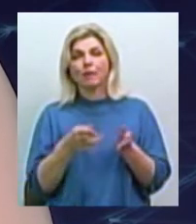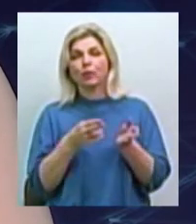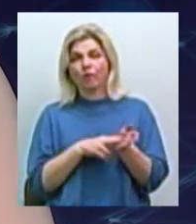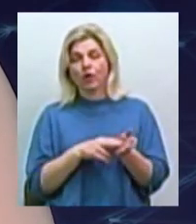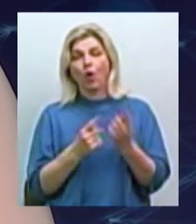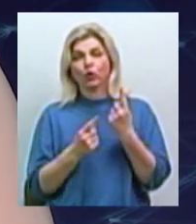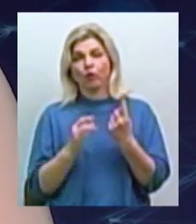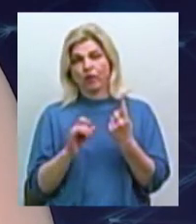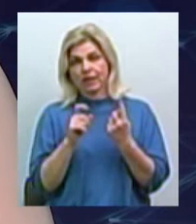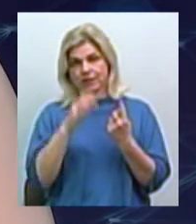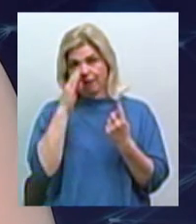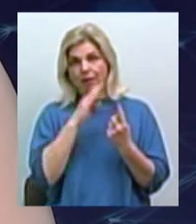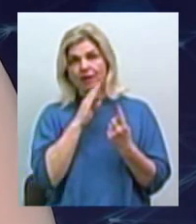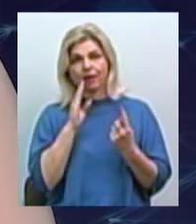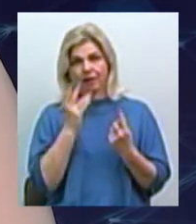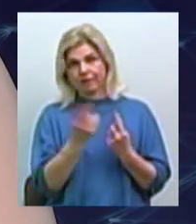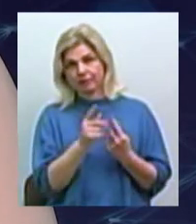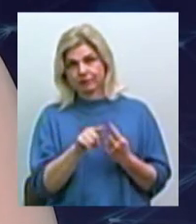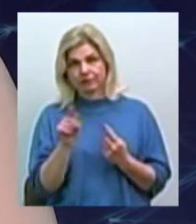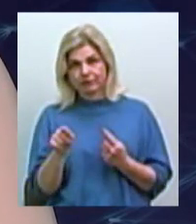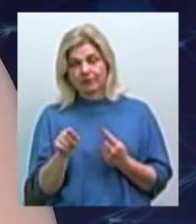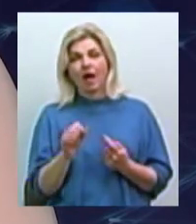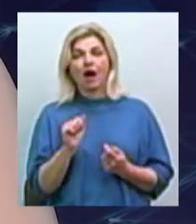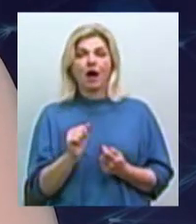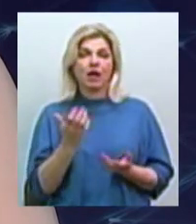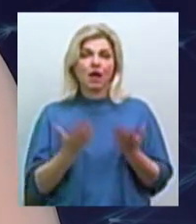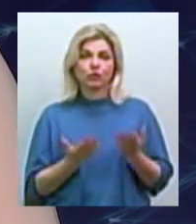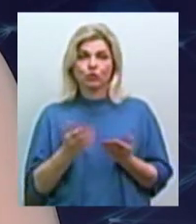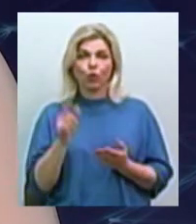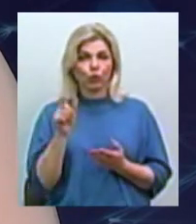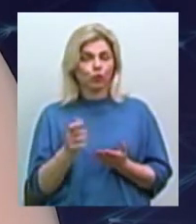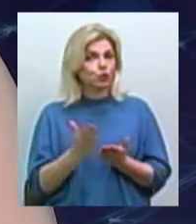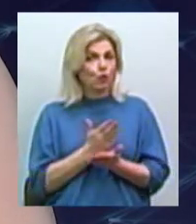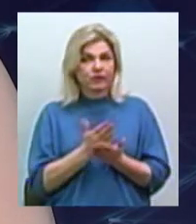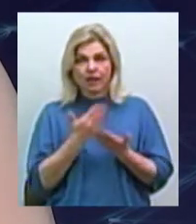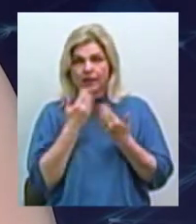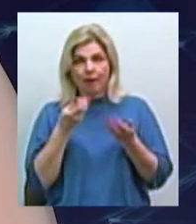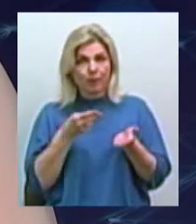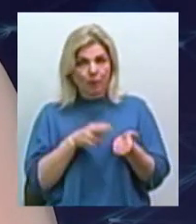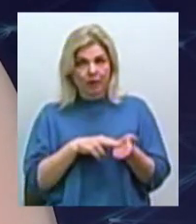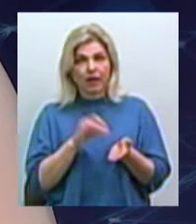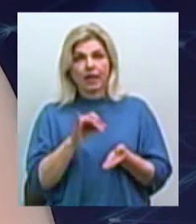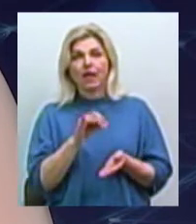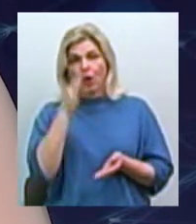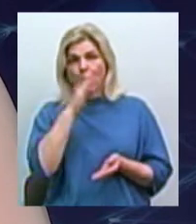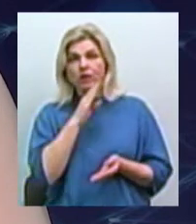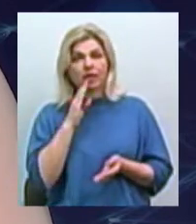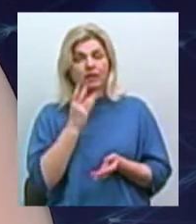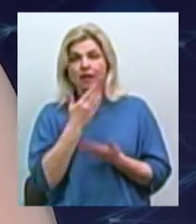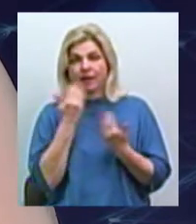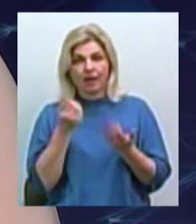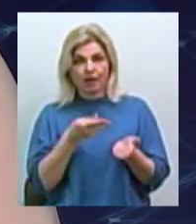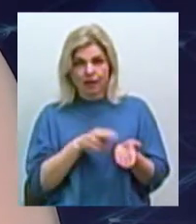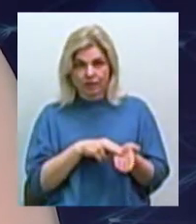одного із батьків. А якщо ж особа зовсім не має реєстрації, навіть батьки не мають реєстрації, то